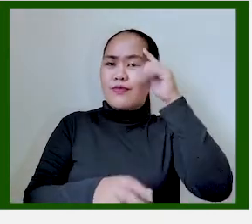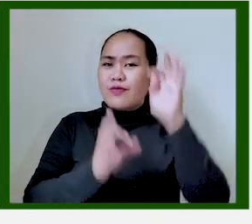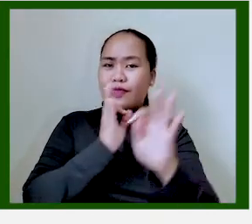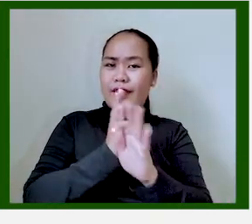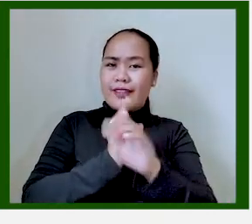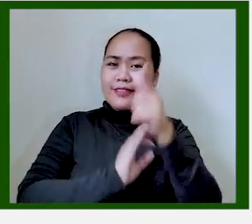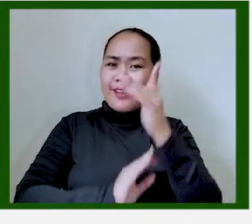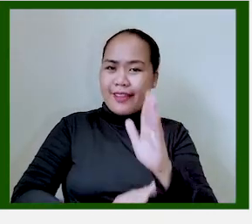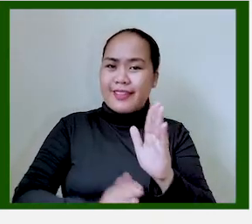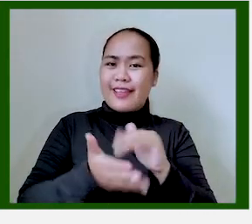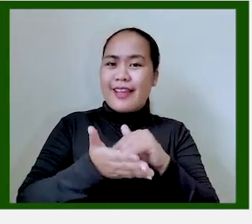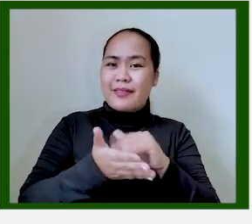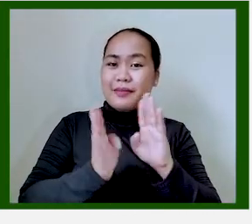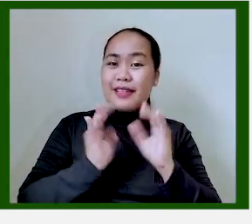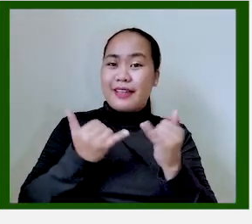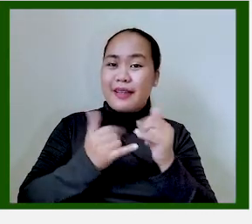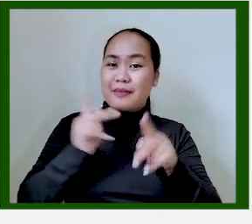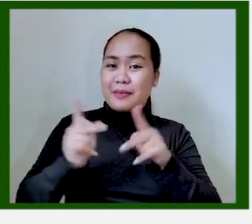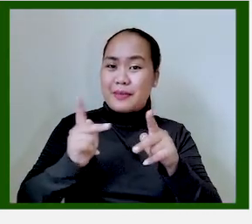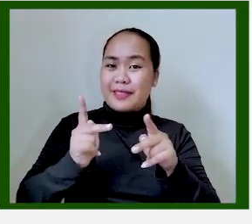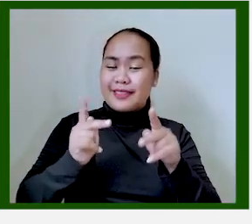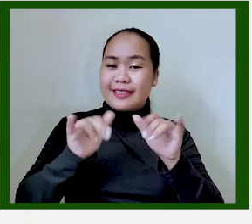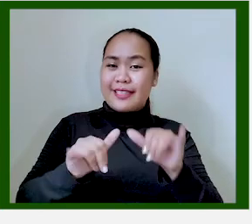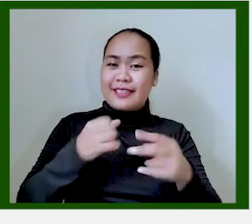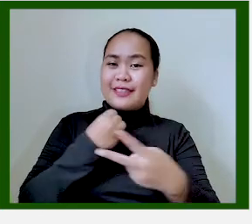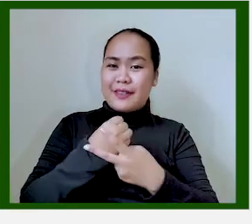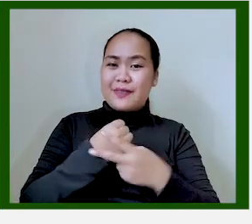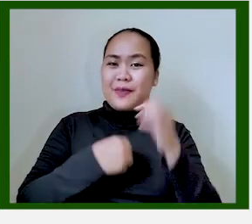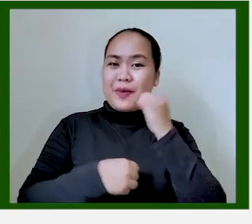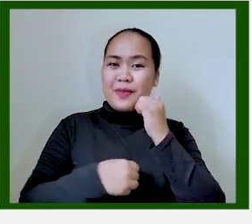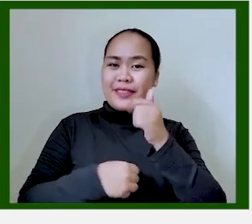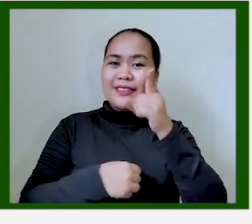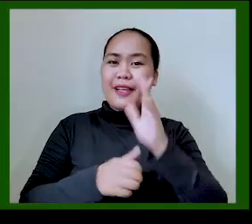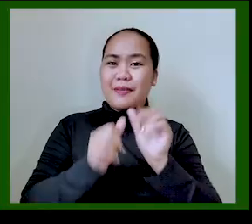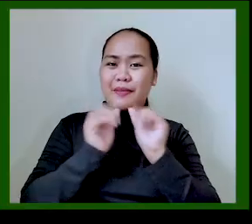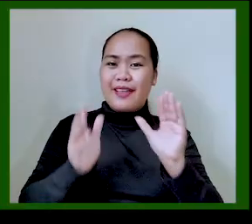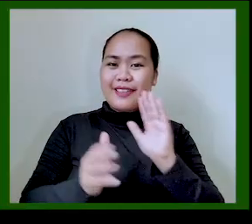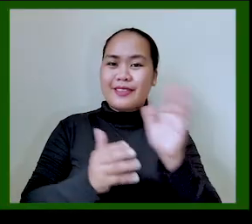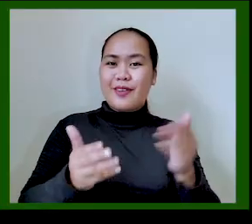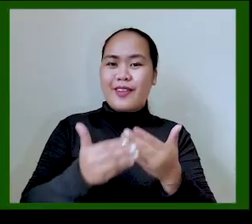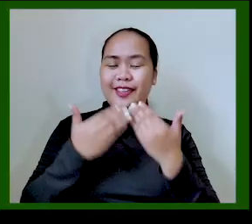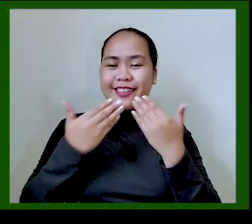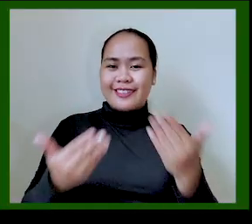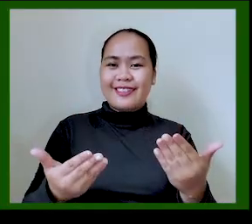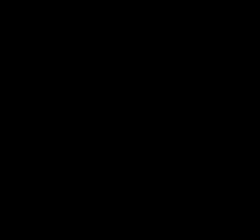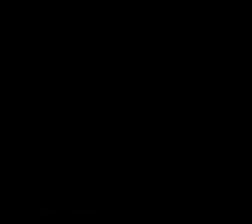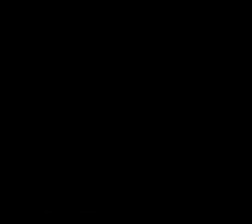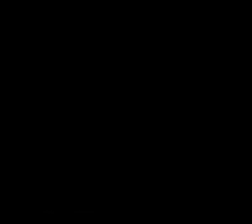stay safe always and may God bless us all. Thank you.